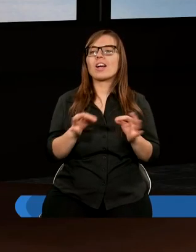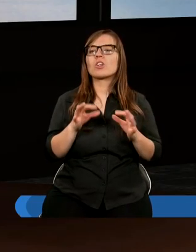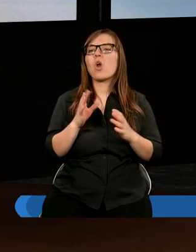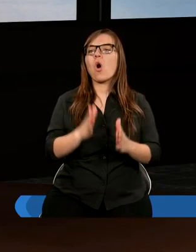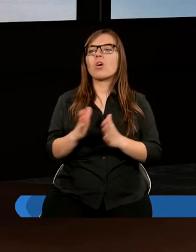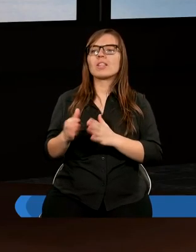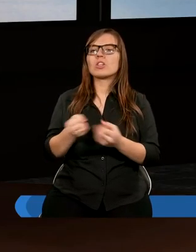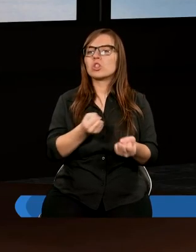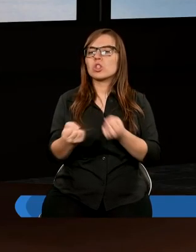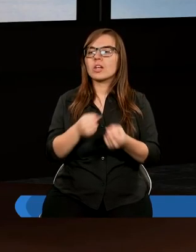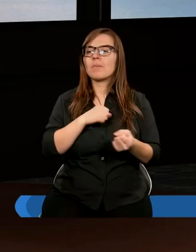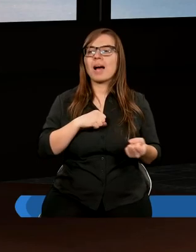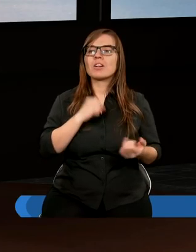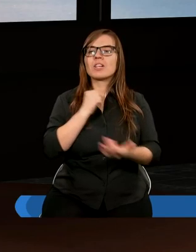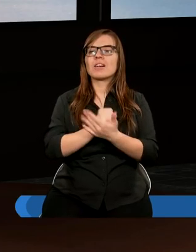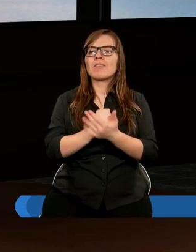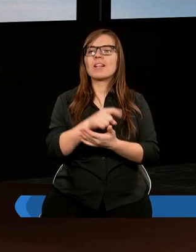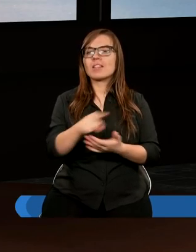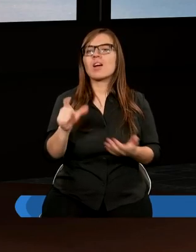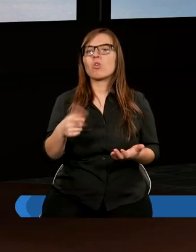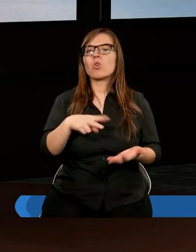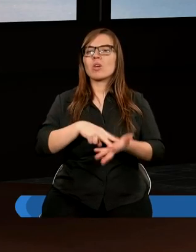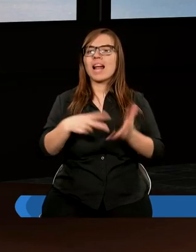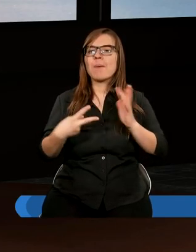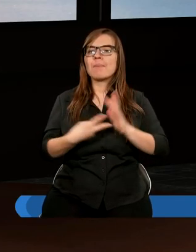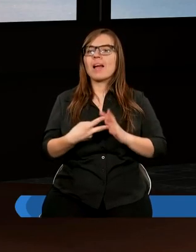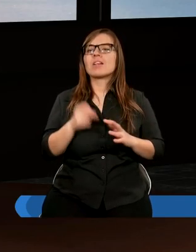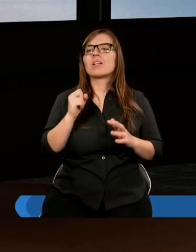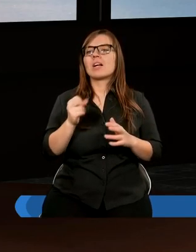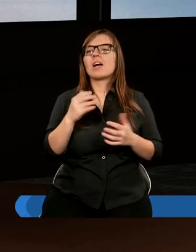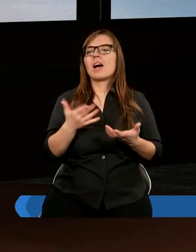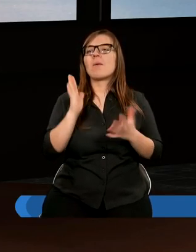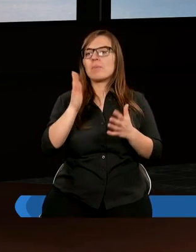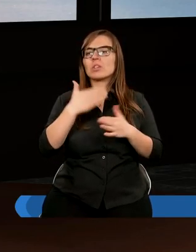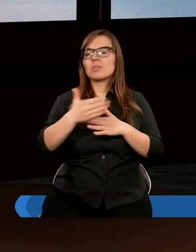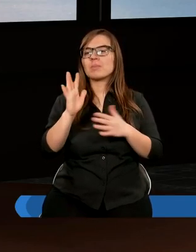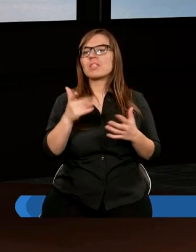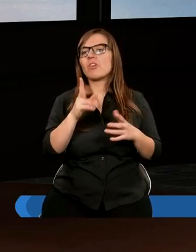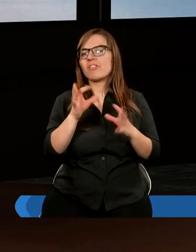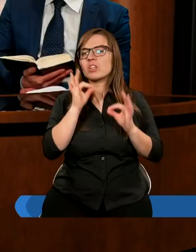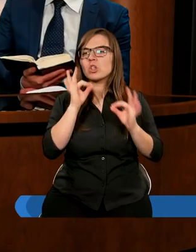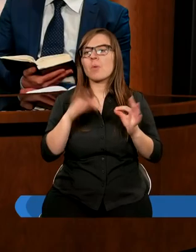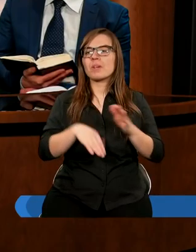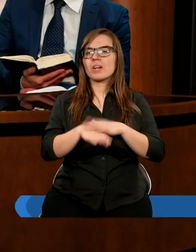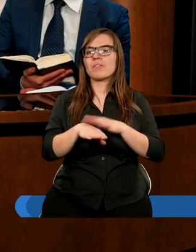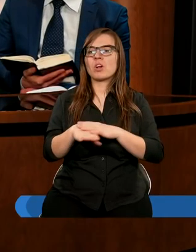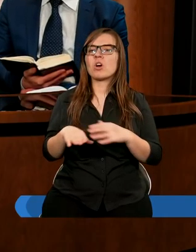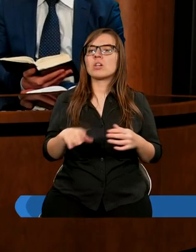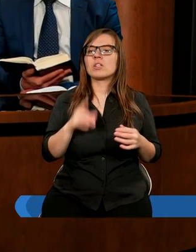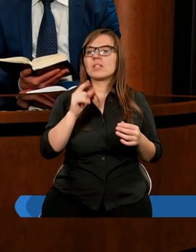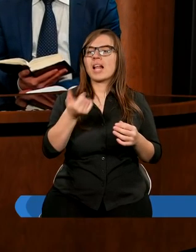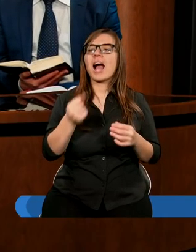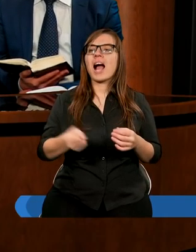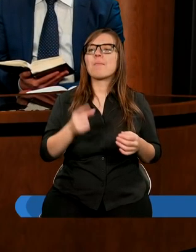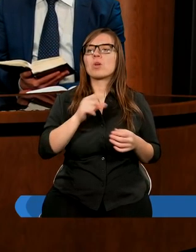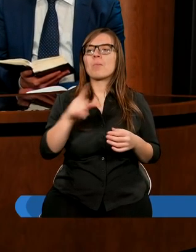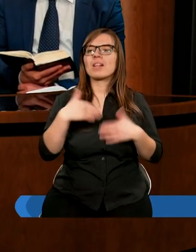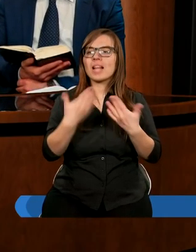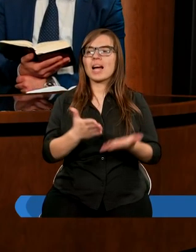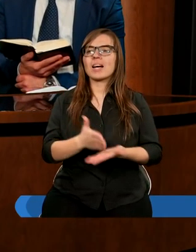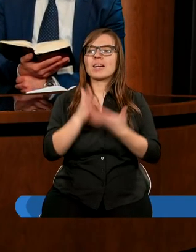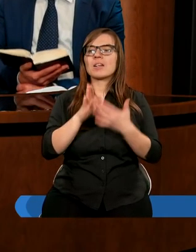trzymać się konkretnie tego, co zaplanował, a nie ulegać jakimś emocjem. Zresztą apostoł Paweł daje